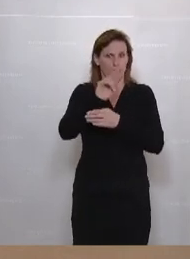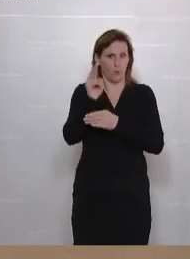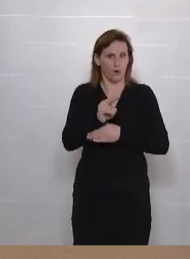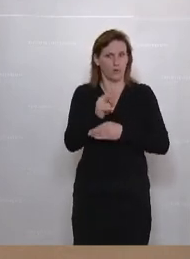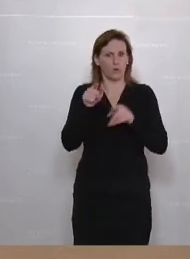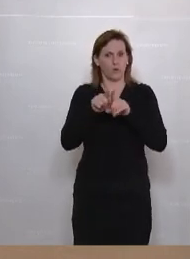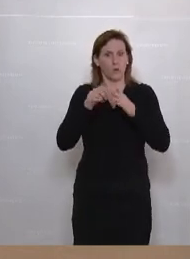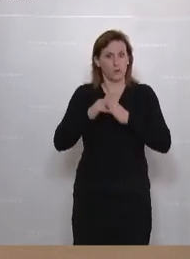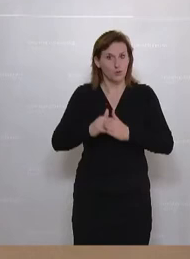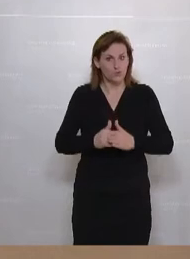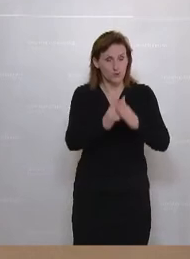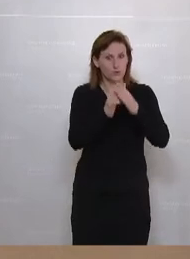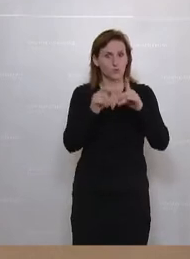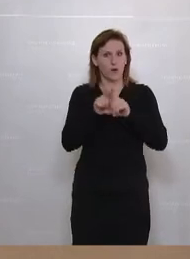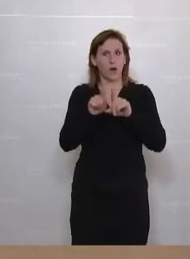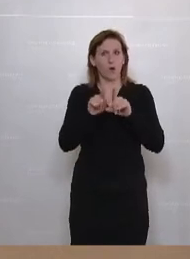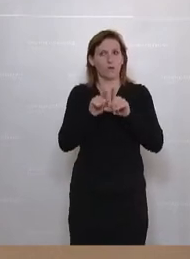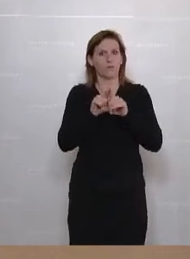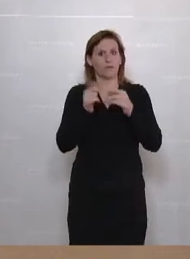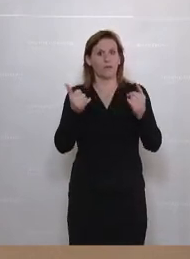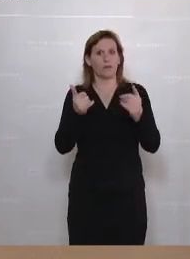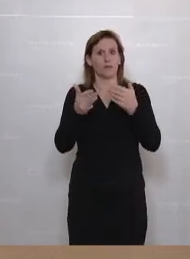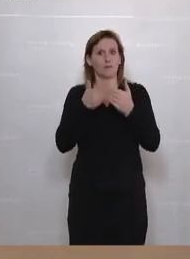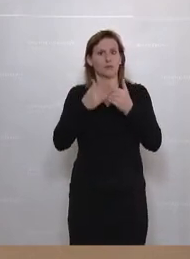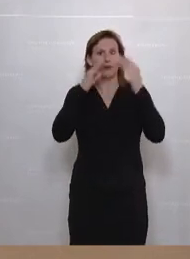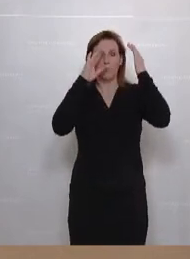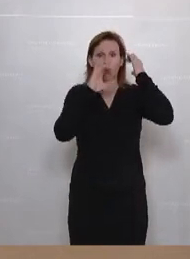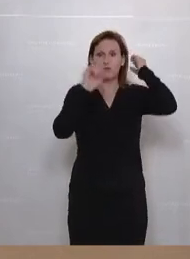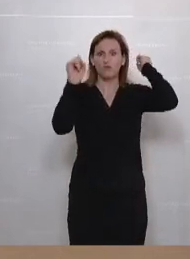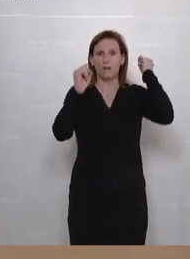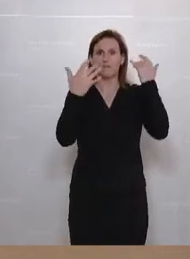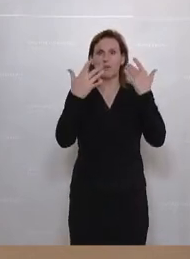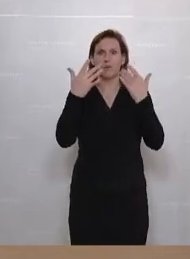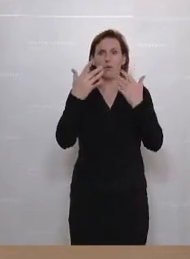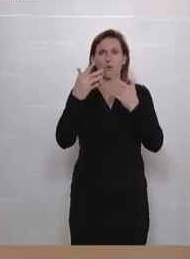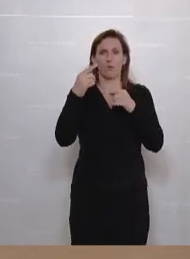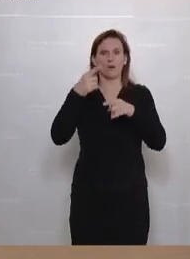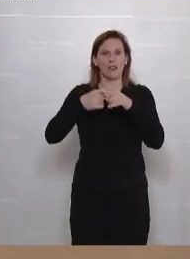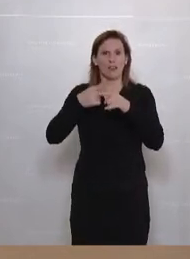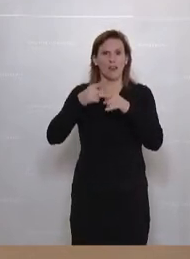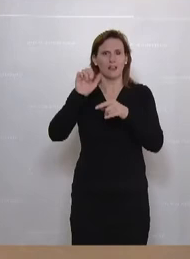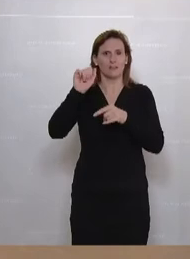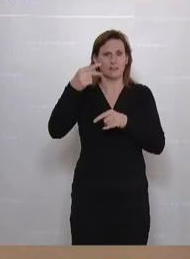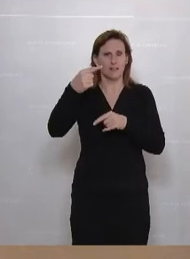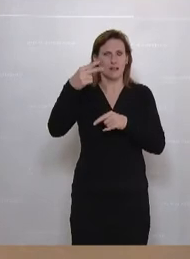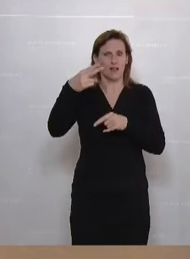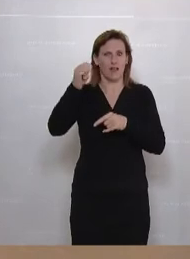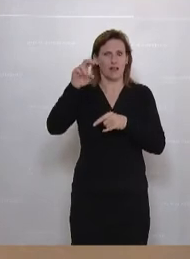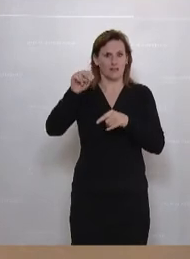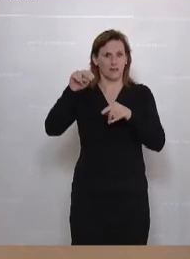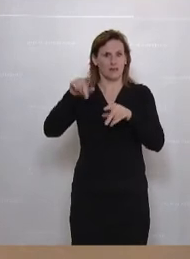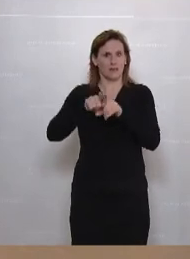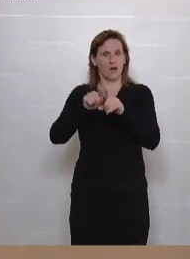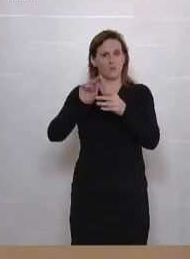sie sozusagen über die Botschaft in Athen. Ich persönlich habe auch telefoniert bei den sozusagen administrativen Wegen.